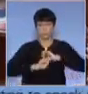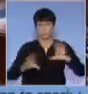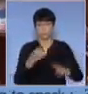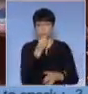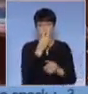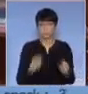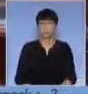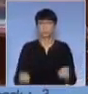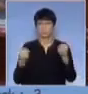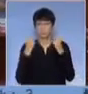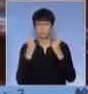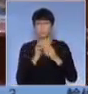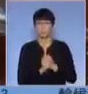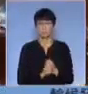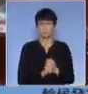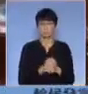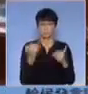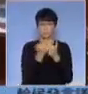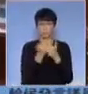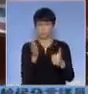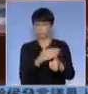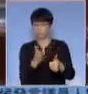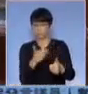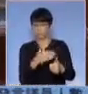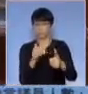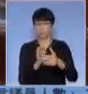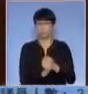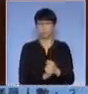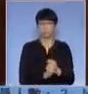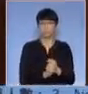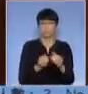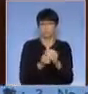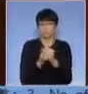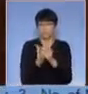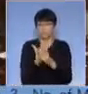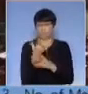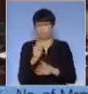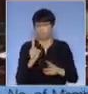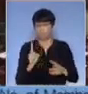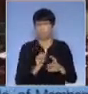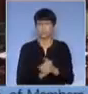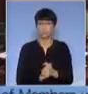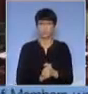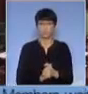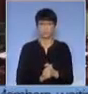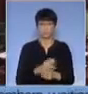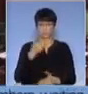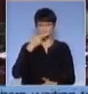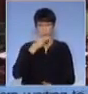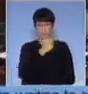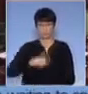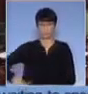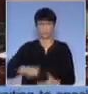想及煽動學生進行港獨活動的溫床。 教育局局長是朱凱廸議員。